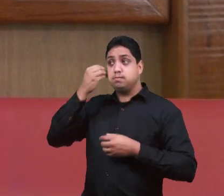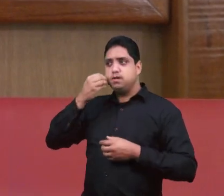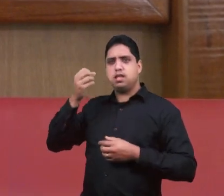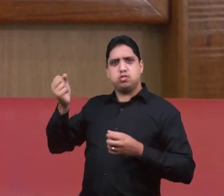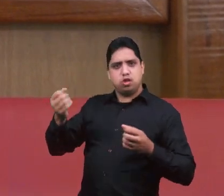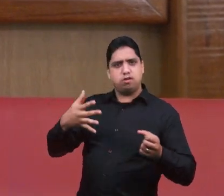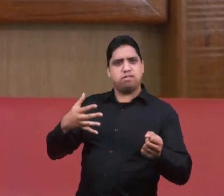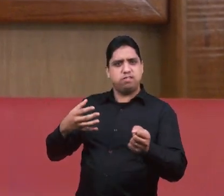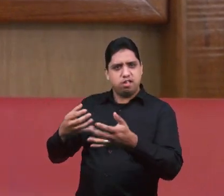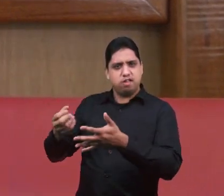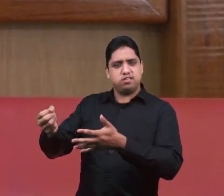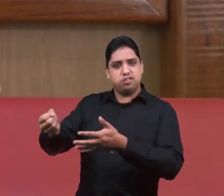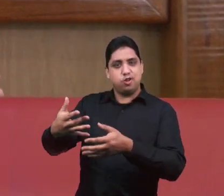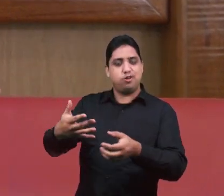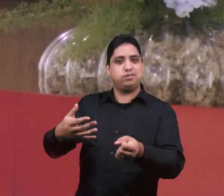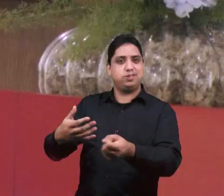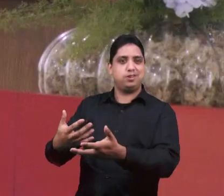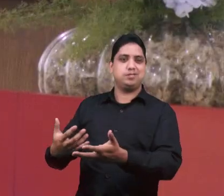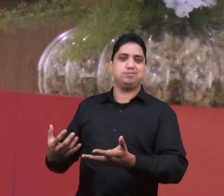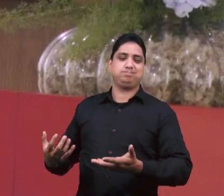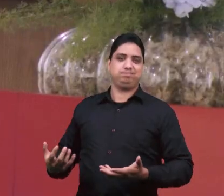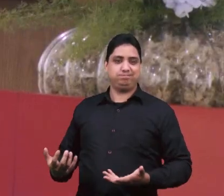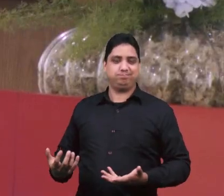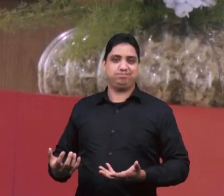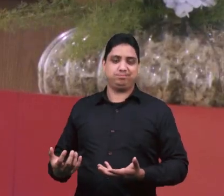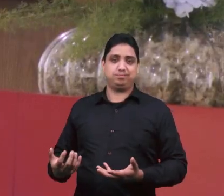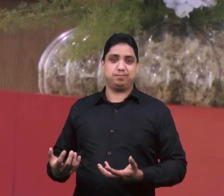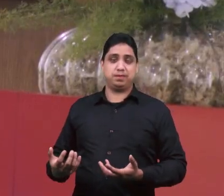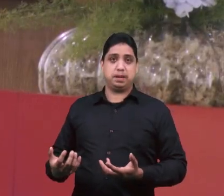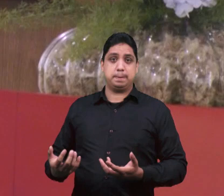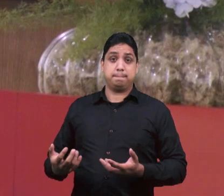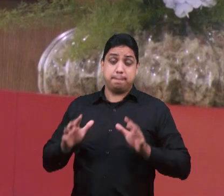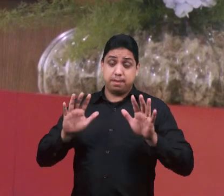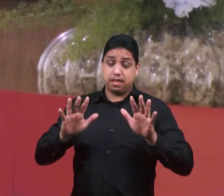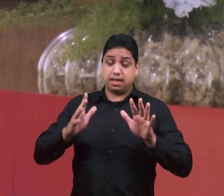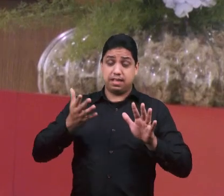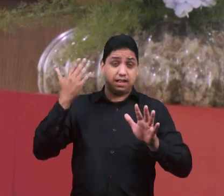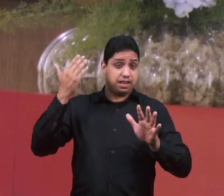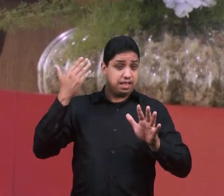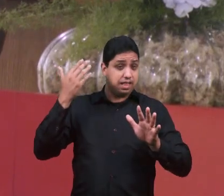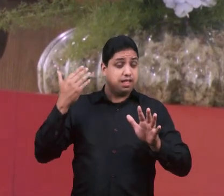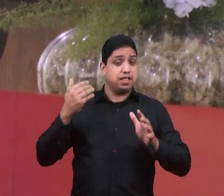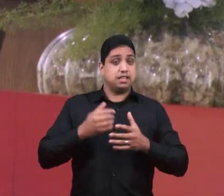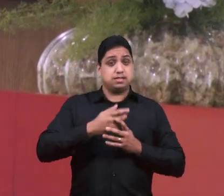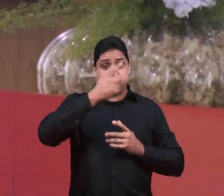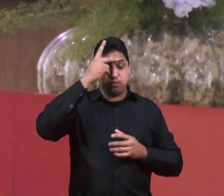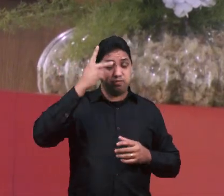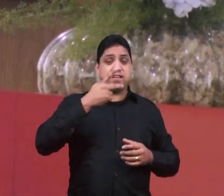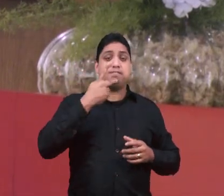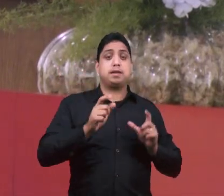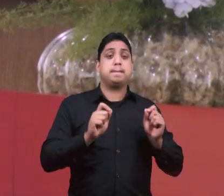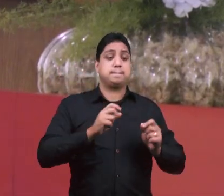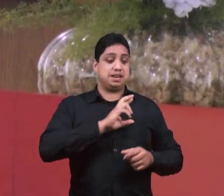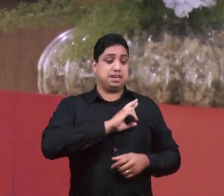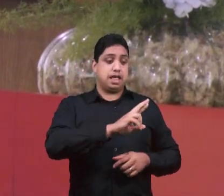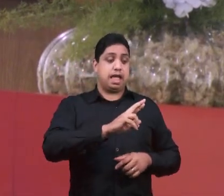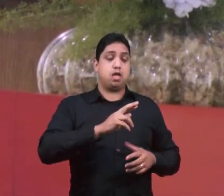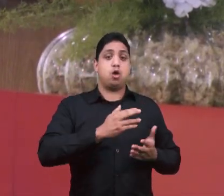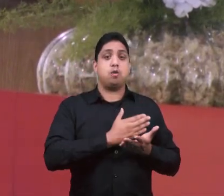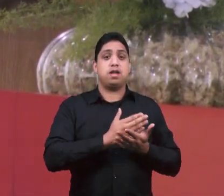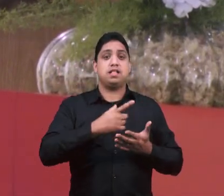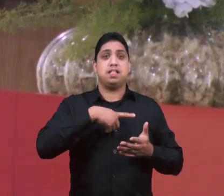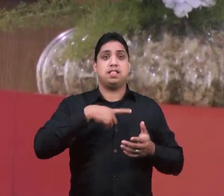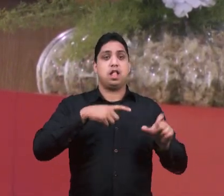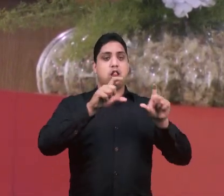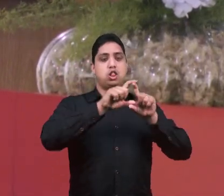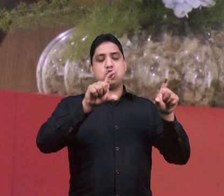Ça n'existait pas. Mais afin de s'institutionnaliser pour être religion, elle a commencé à avoir le nom.